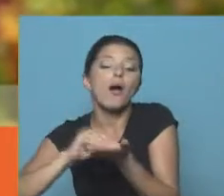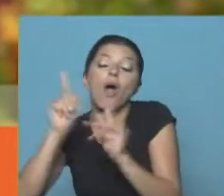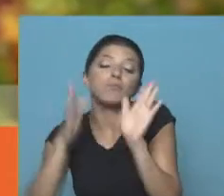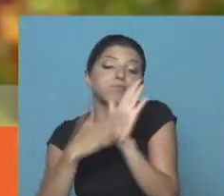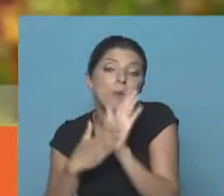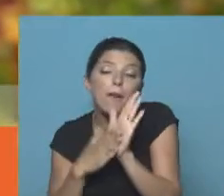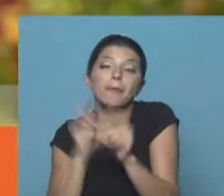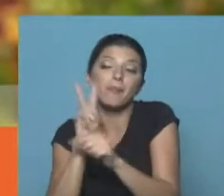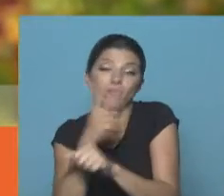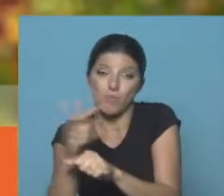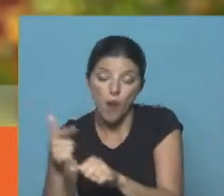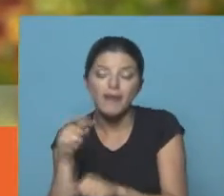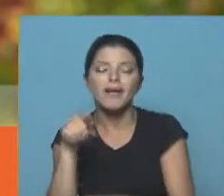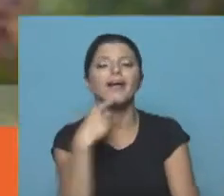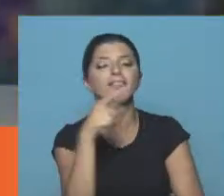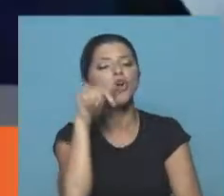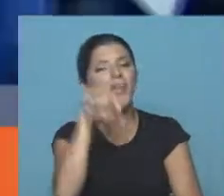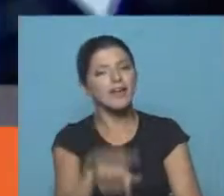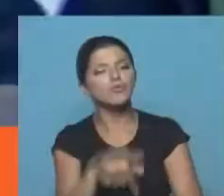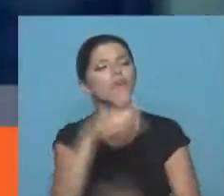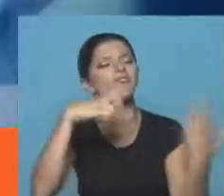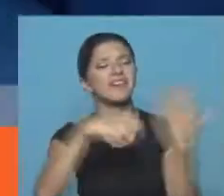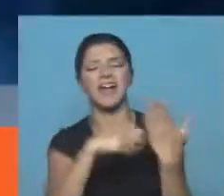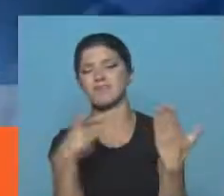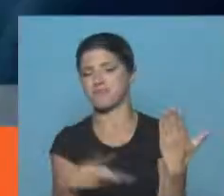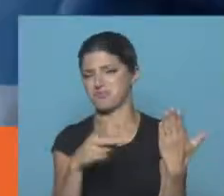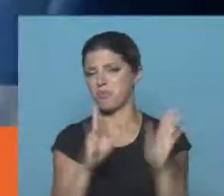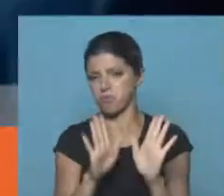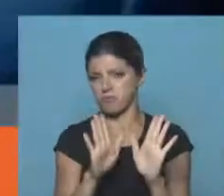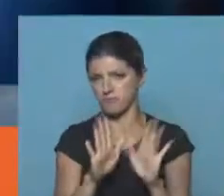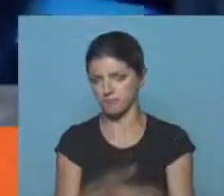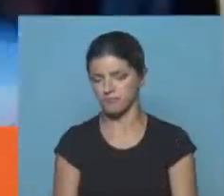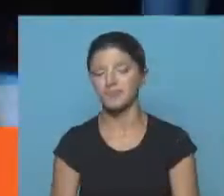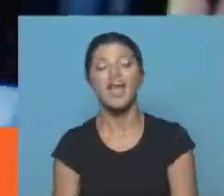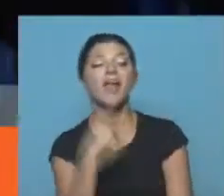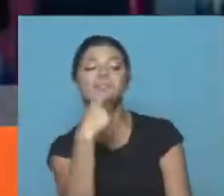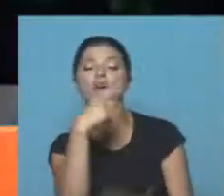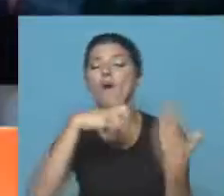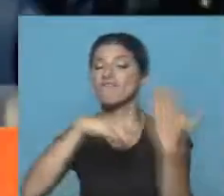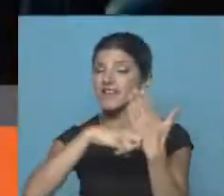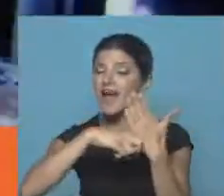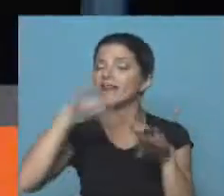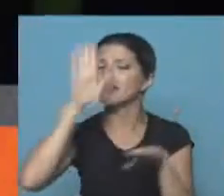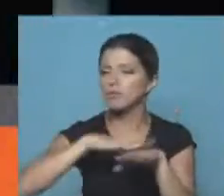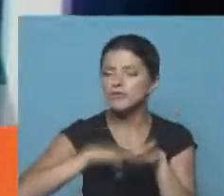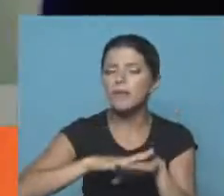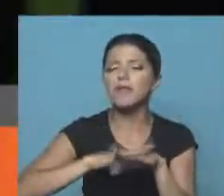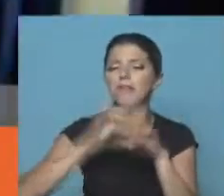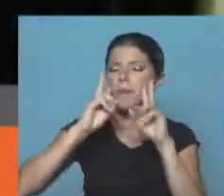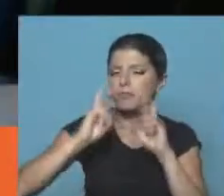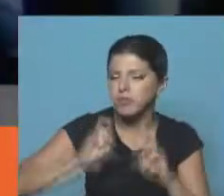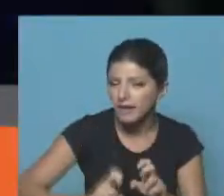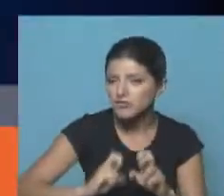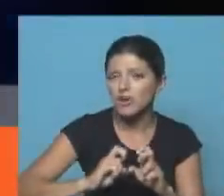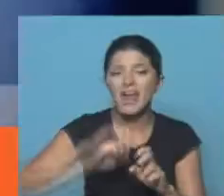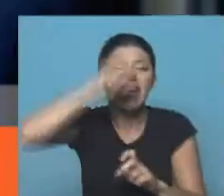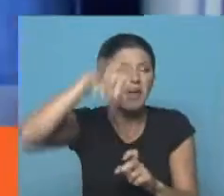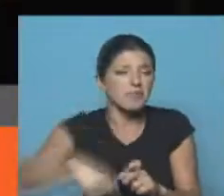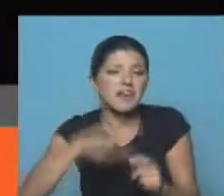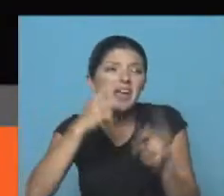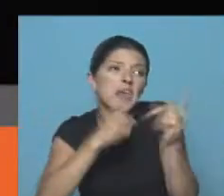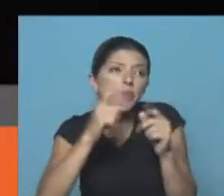했는데 이번 사태만큼은 조금 많은 큰 신뢰를 잃었고 계속 이제 청와대 압수수색이라든지 최순실 검찰 조사하는